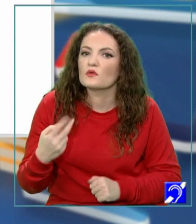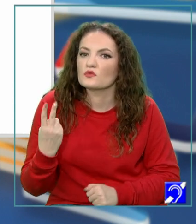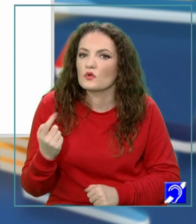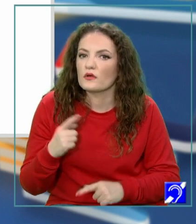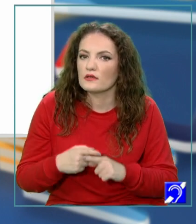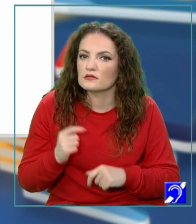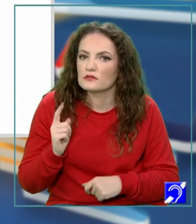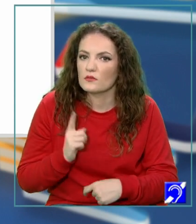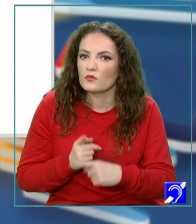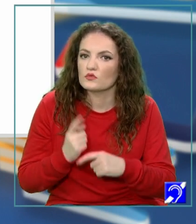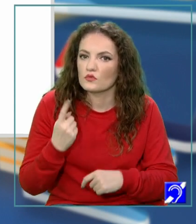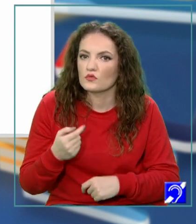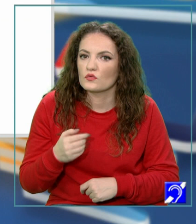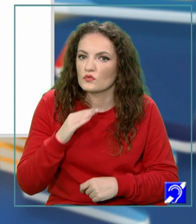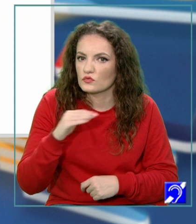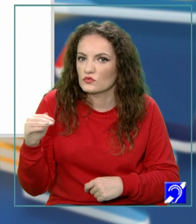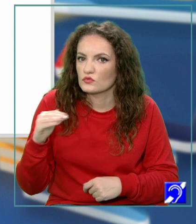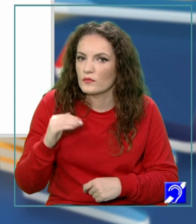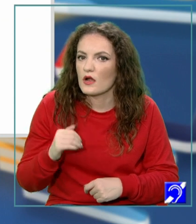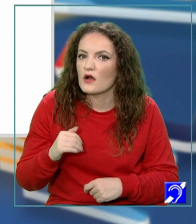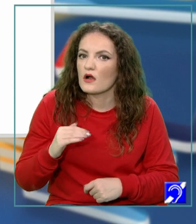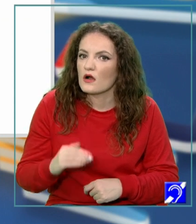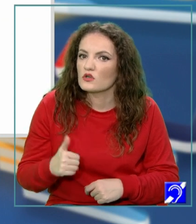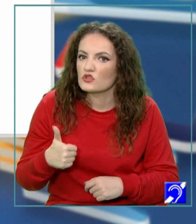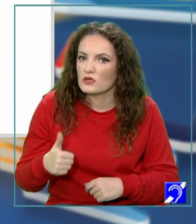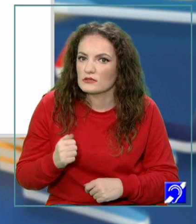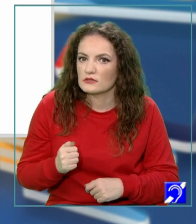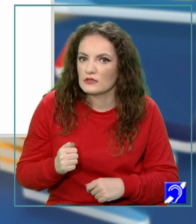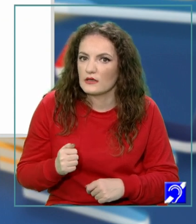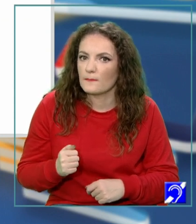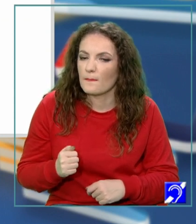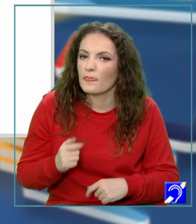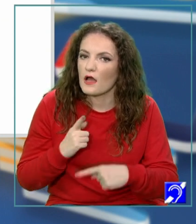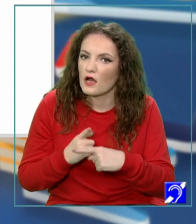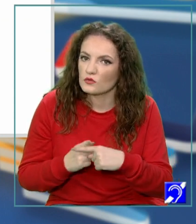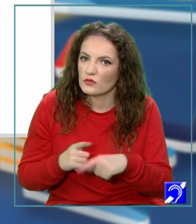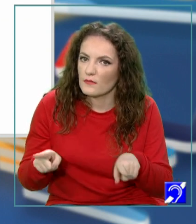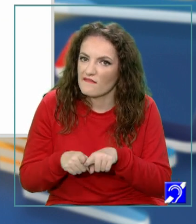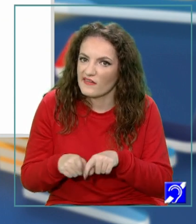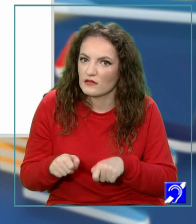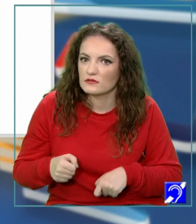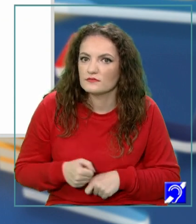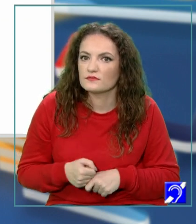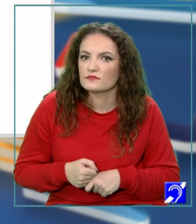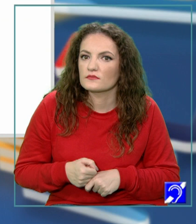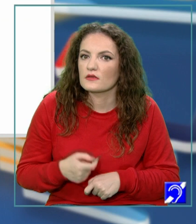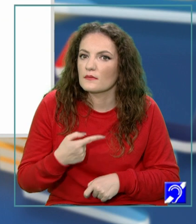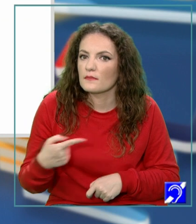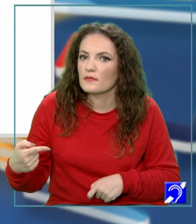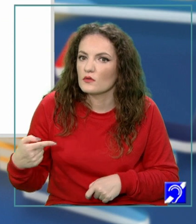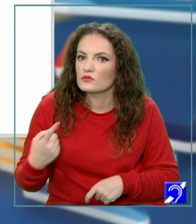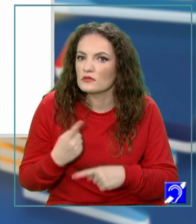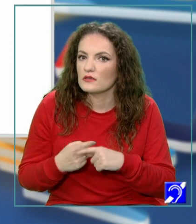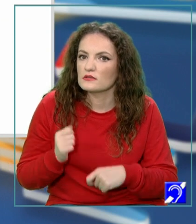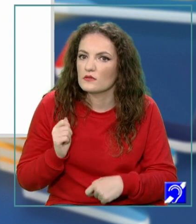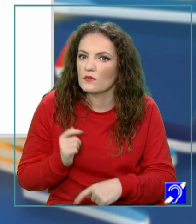plus 1, totul supra 6. Adunăm termenii asemenea. X cu minus x îmi dă minus x, x cu minus 2x egal cu minus x, 5 plus